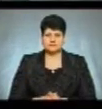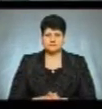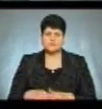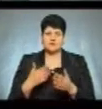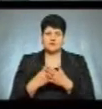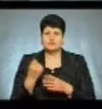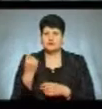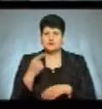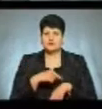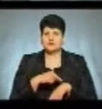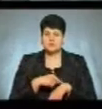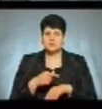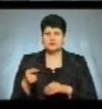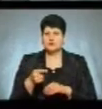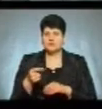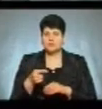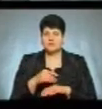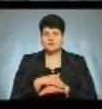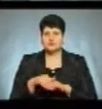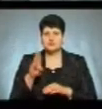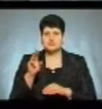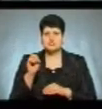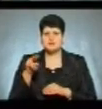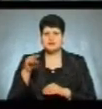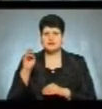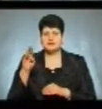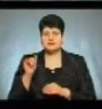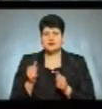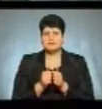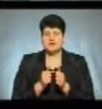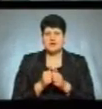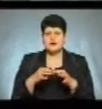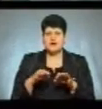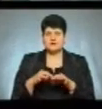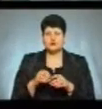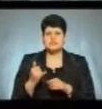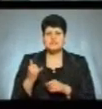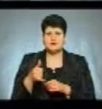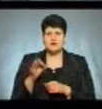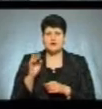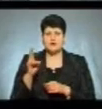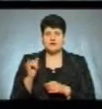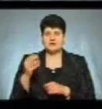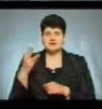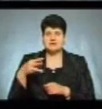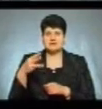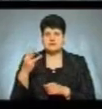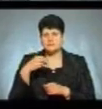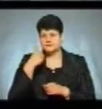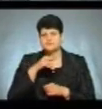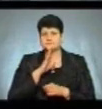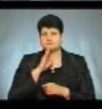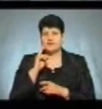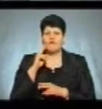Близько 11-ї години у Тернополі на вулиці Шептицького поблизу автозаправки «Око» на 33-річну жінку впав рекламний